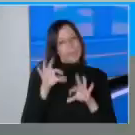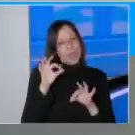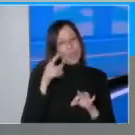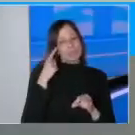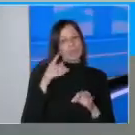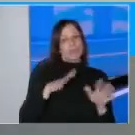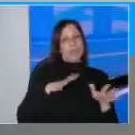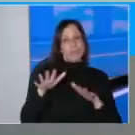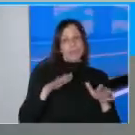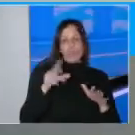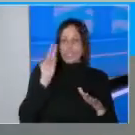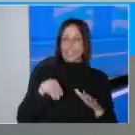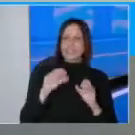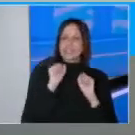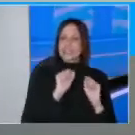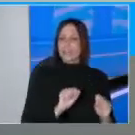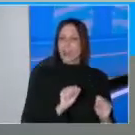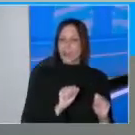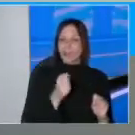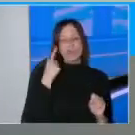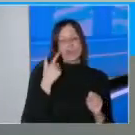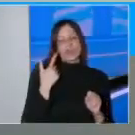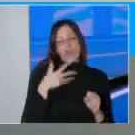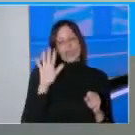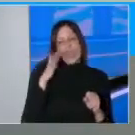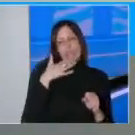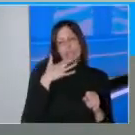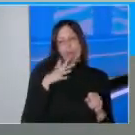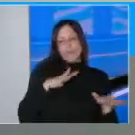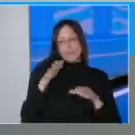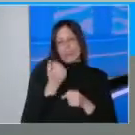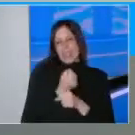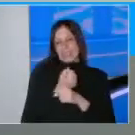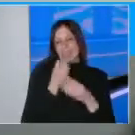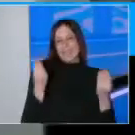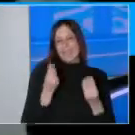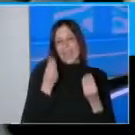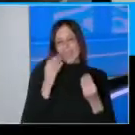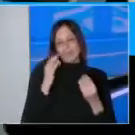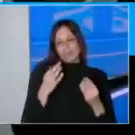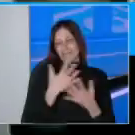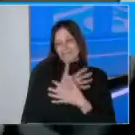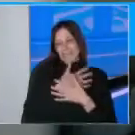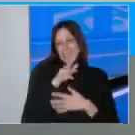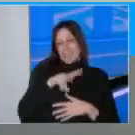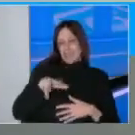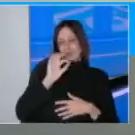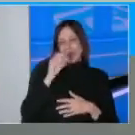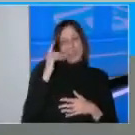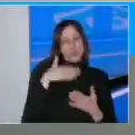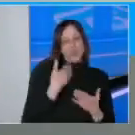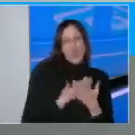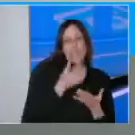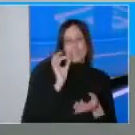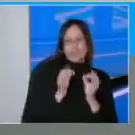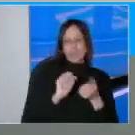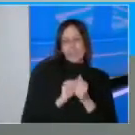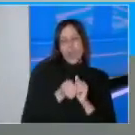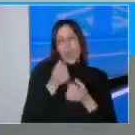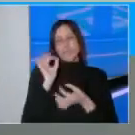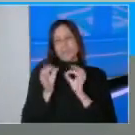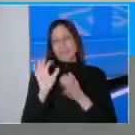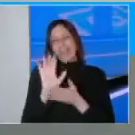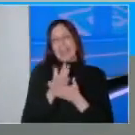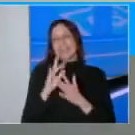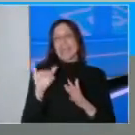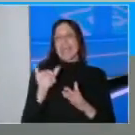שלממשלה יש את כל הסמכויות, אבל לא, אני חושב שחמור מזה שממשלה תעשה דברים פופוליסטיים, זה שיועץ משפטי או בית משפט יחליט באיזה מקרה